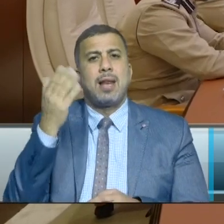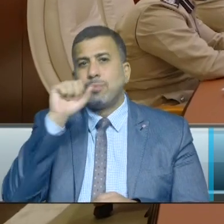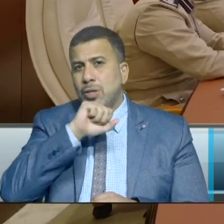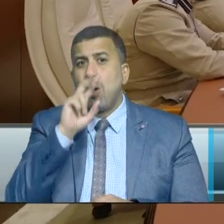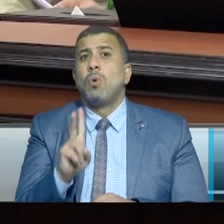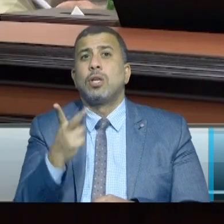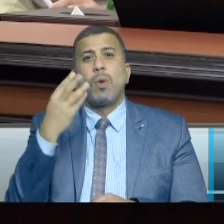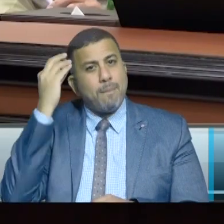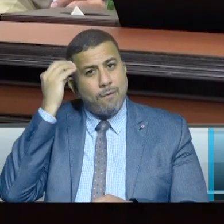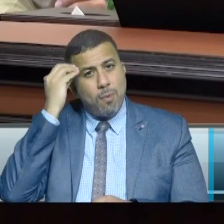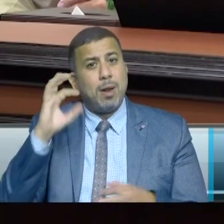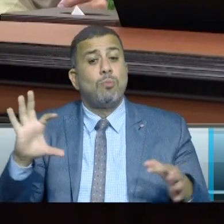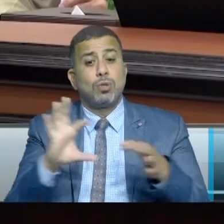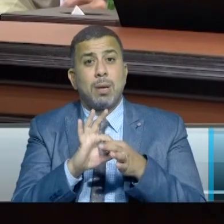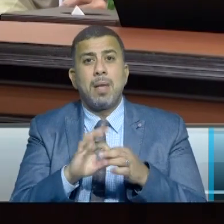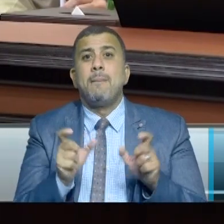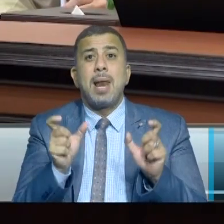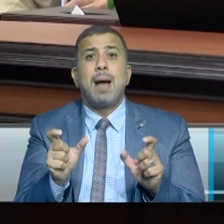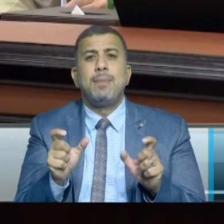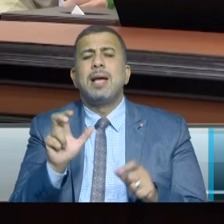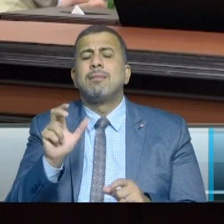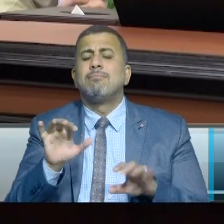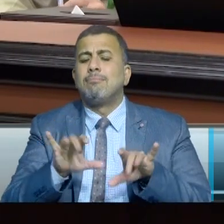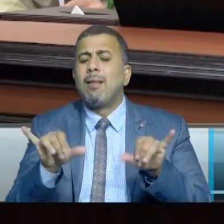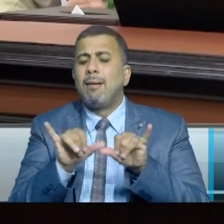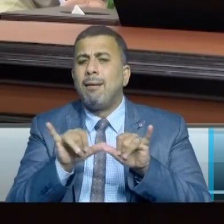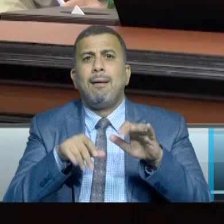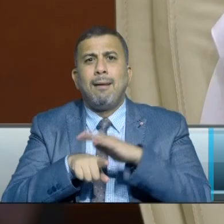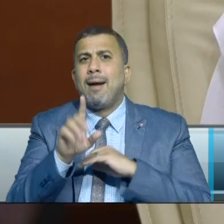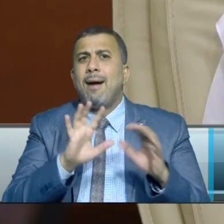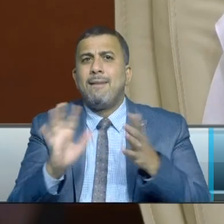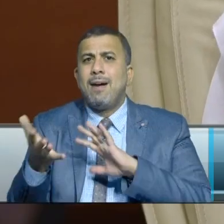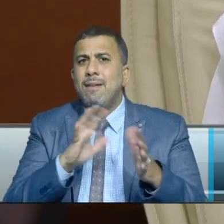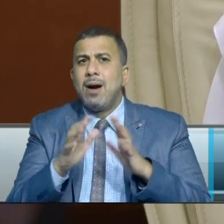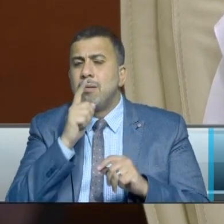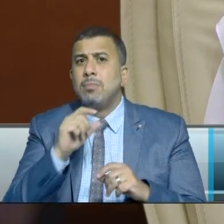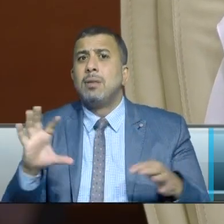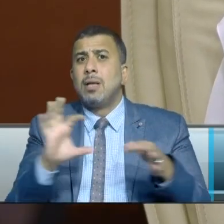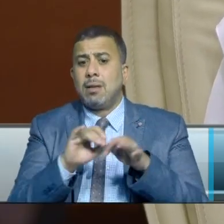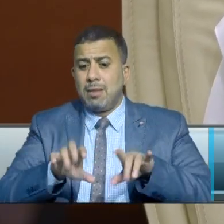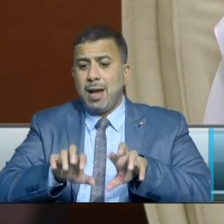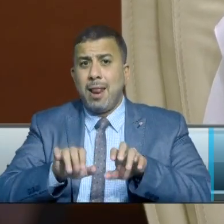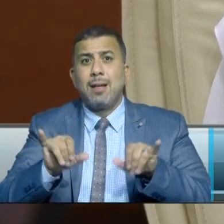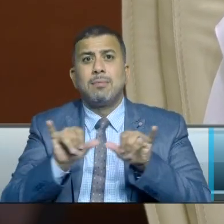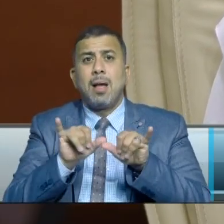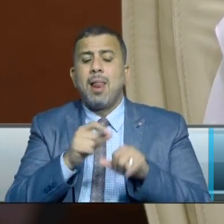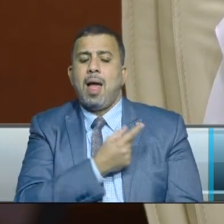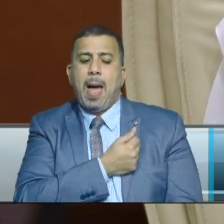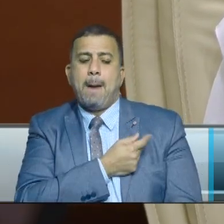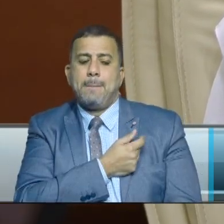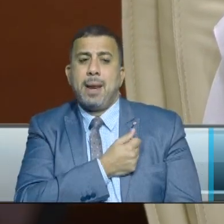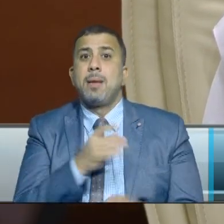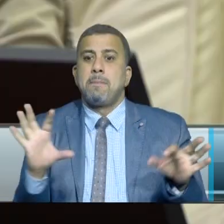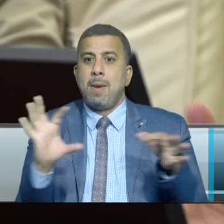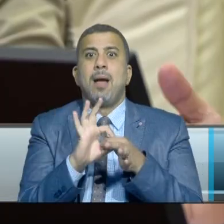بالشارقه لتطوير المفاهيم المرتبطه بالامن السبراني وربط الجانب التقني بالجانب الامني